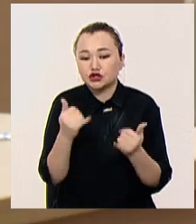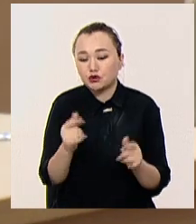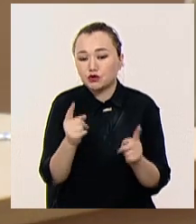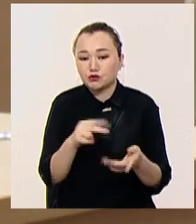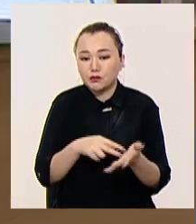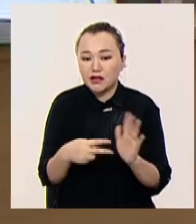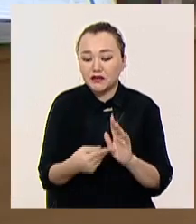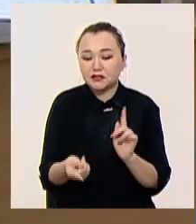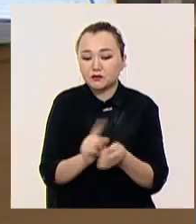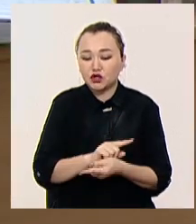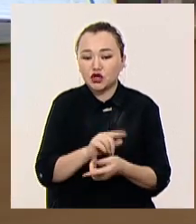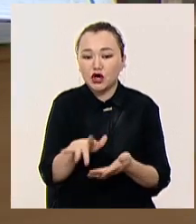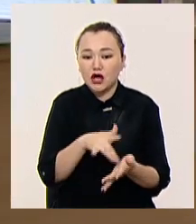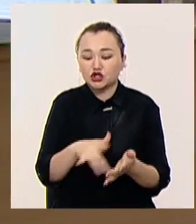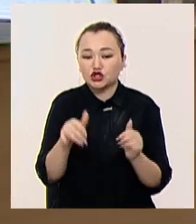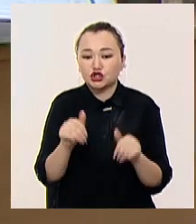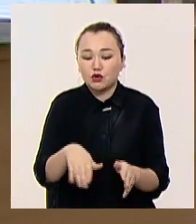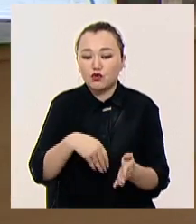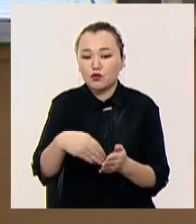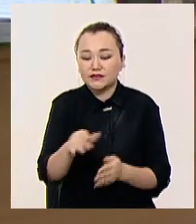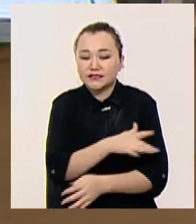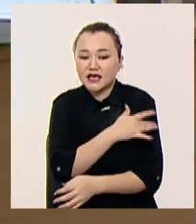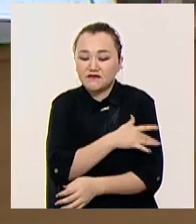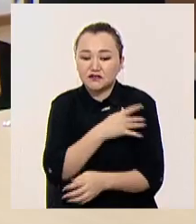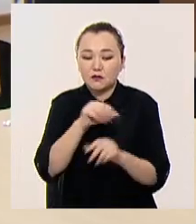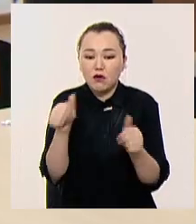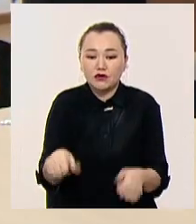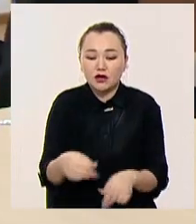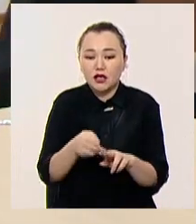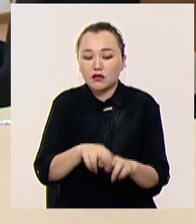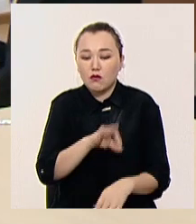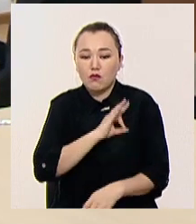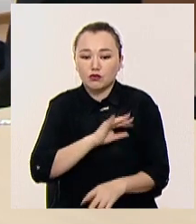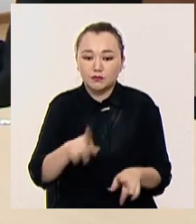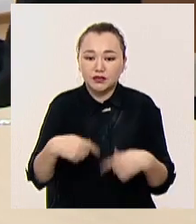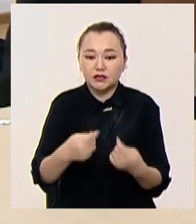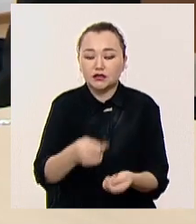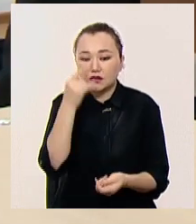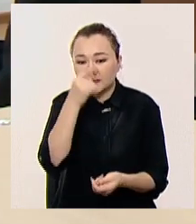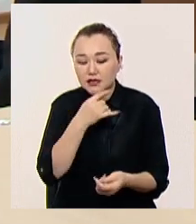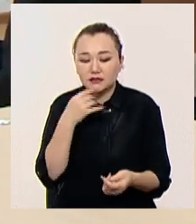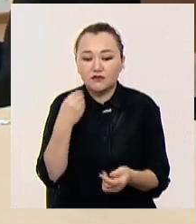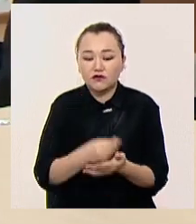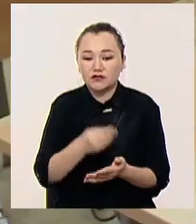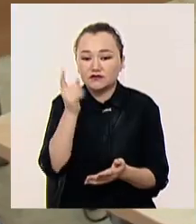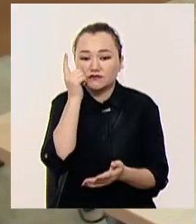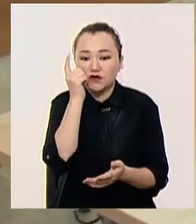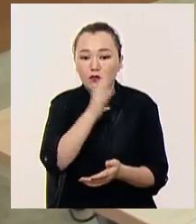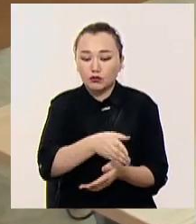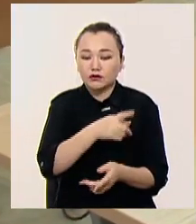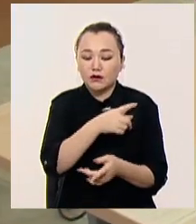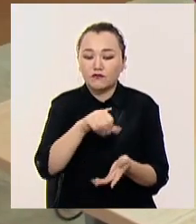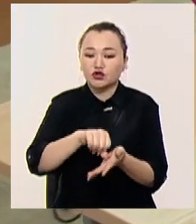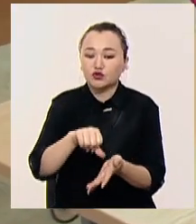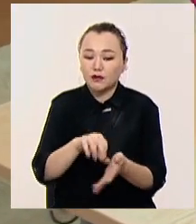планы изменились. И гаджеты решили закупать по сервисной модели. И эту функцию планируют передать казахстанским операторам связи. Они будут